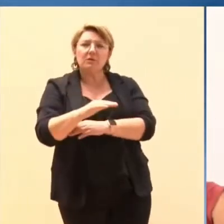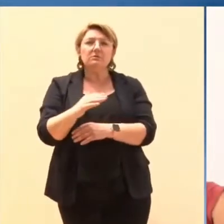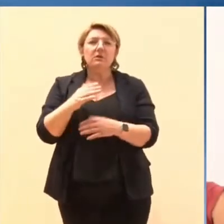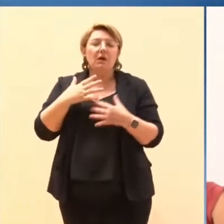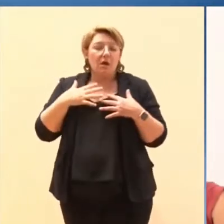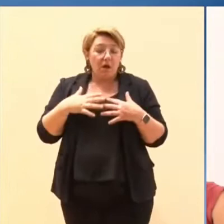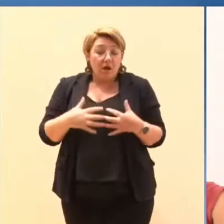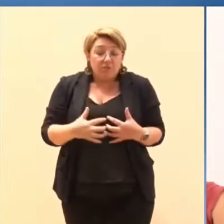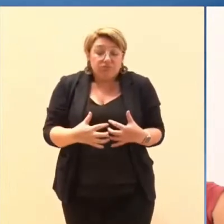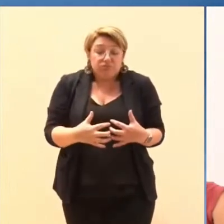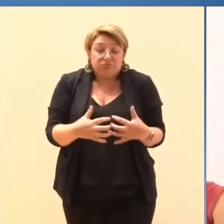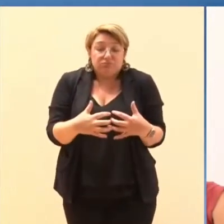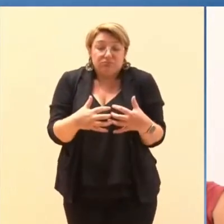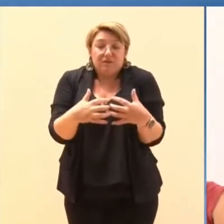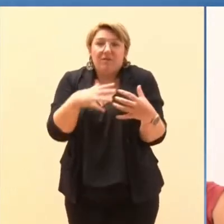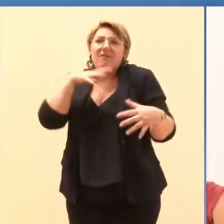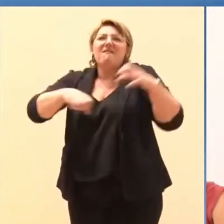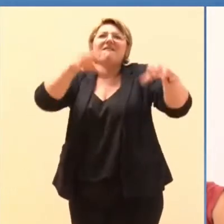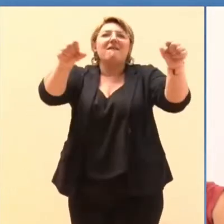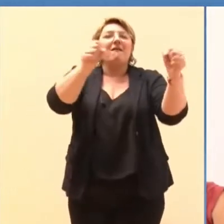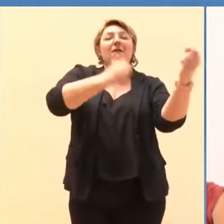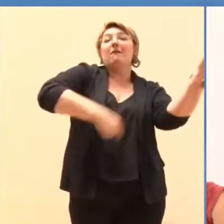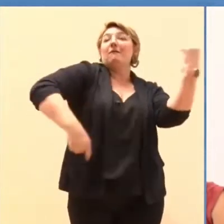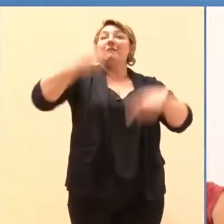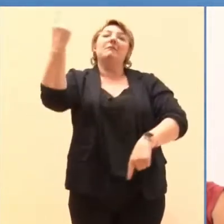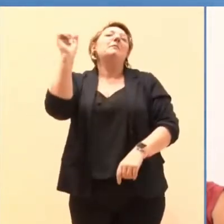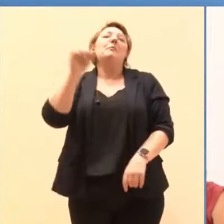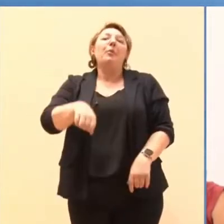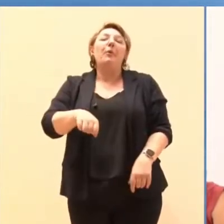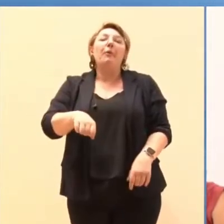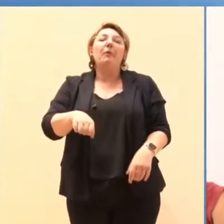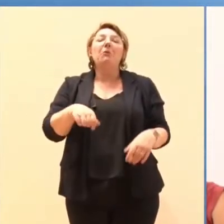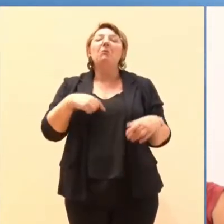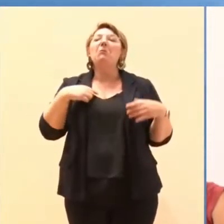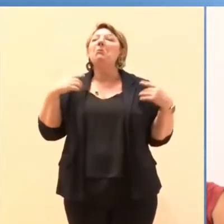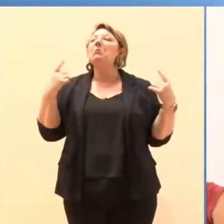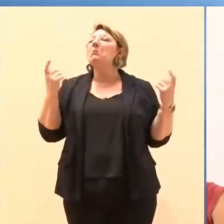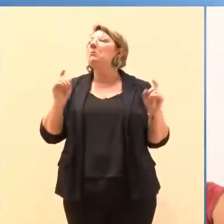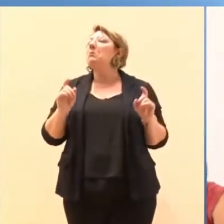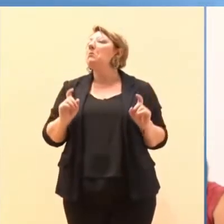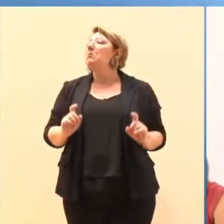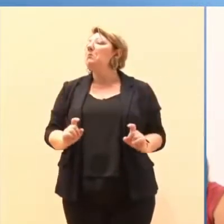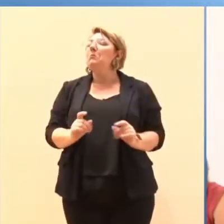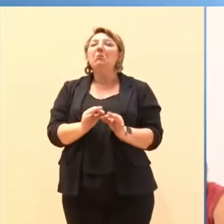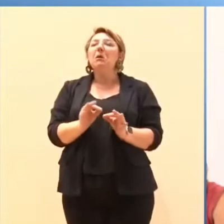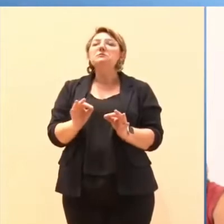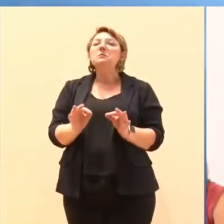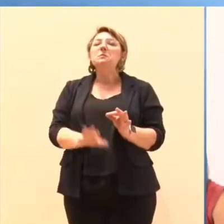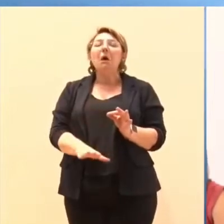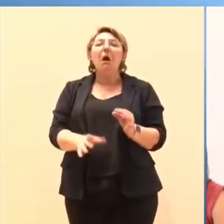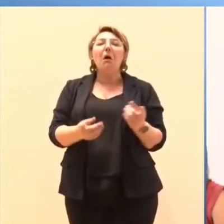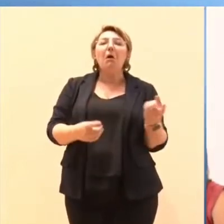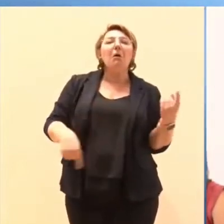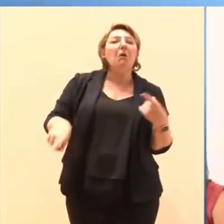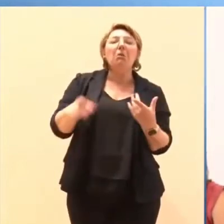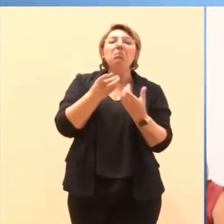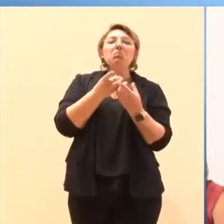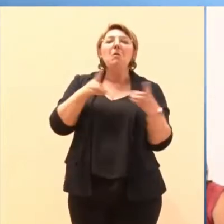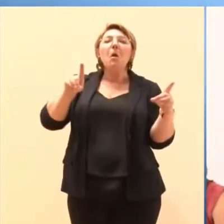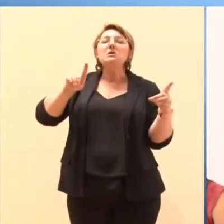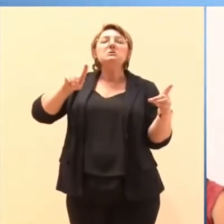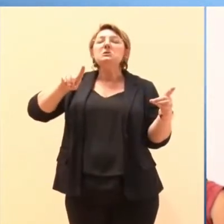quitte, nous contribuerons à continuer à favoriser des formes de naufrage